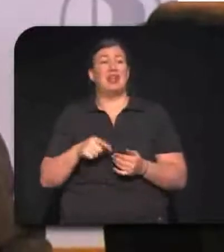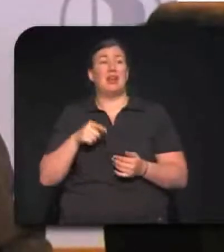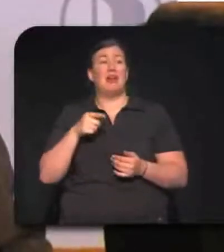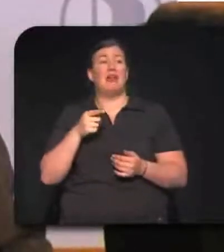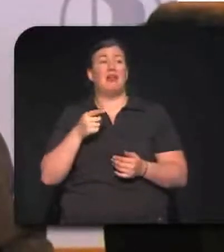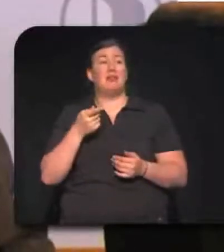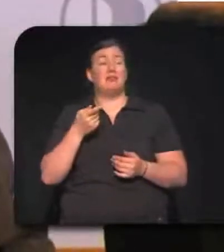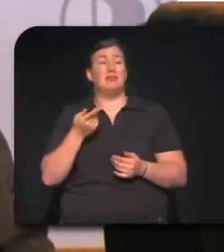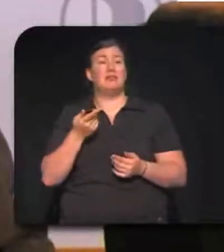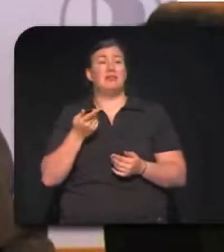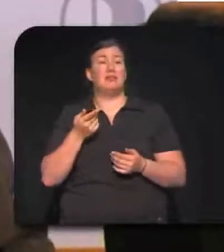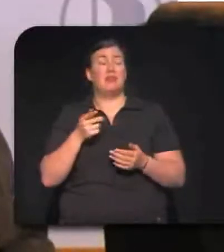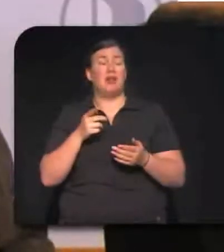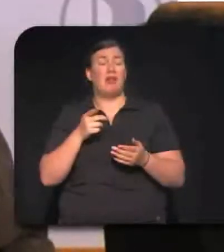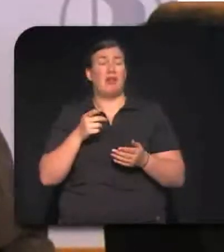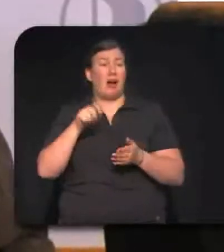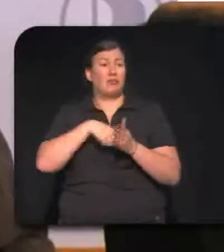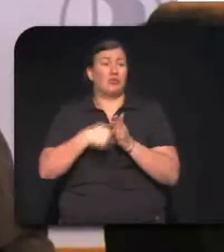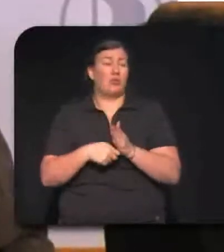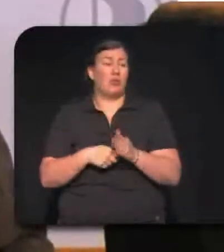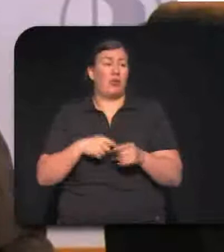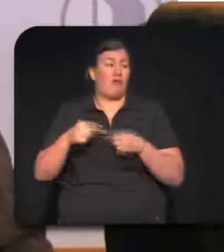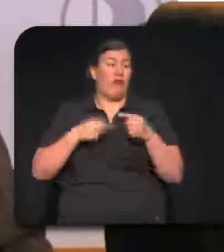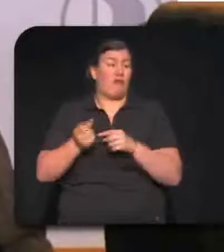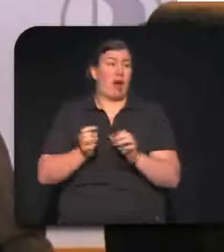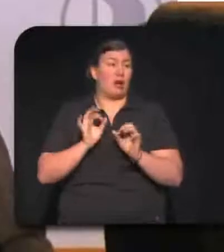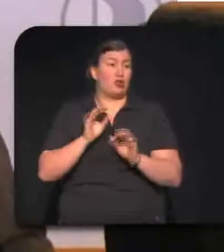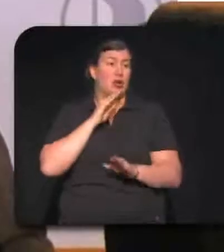war ich bitte jetzt